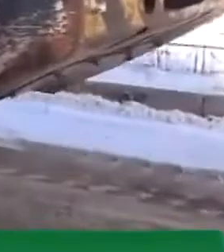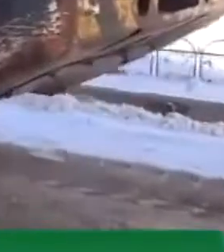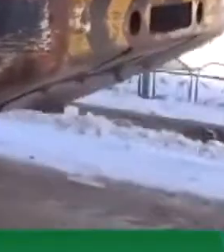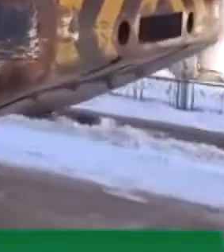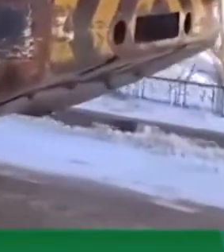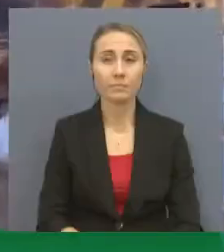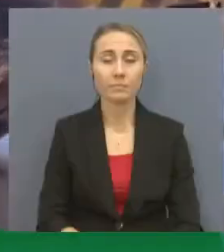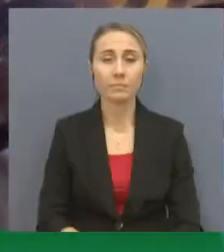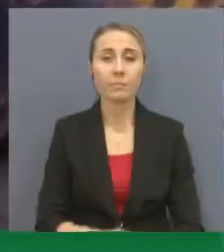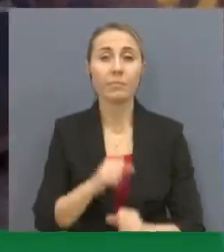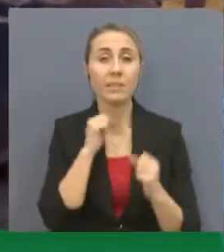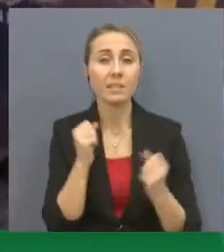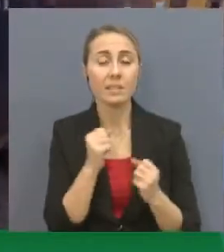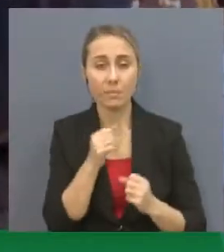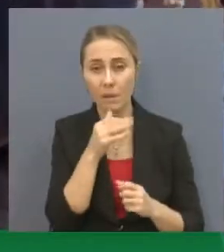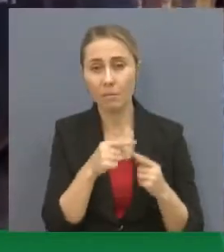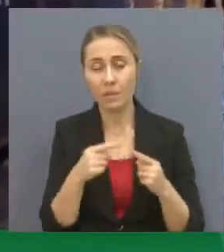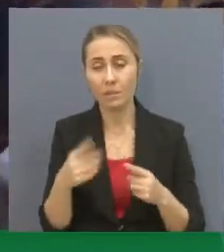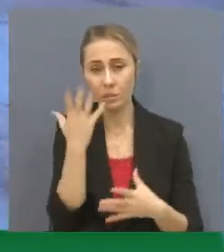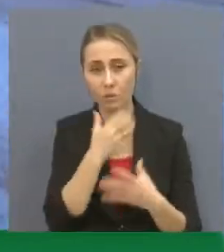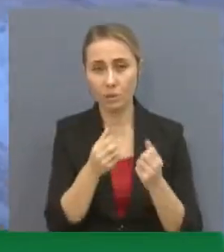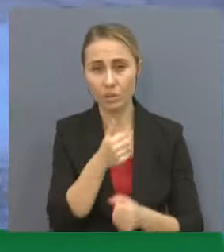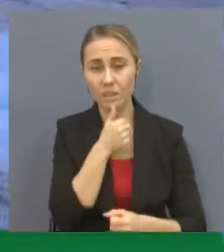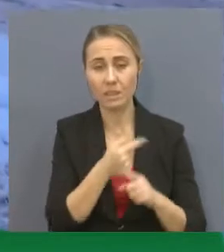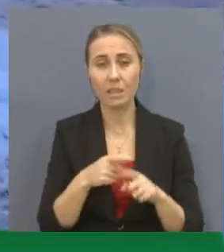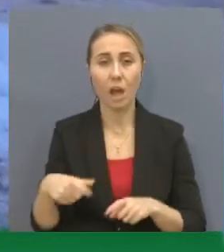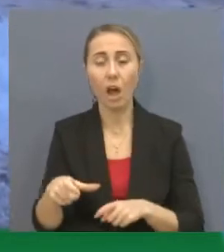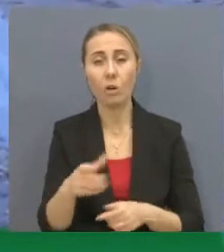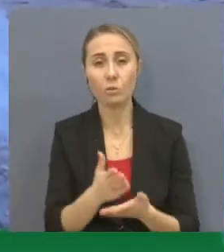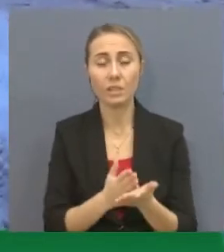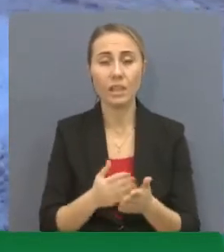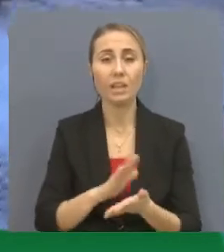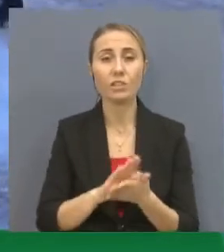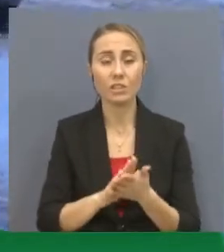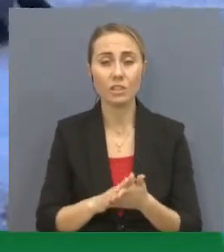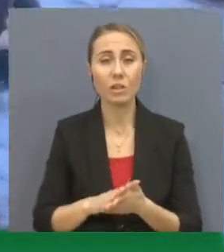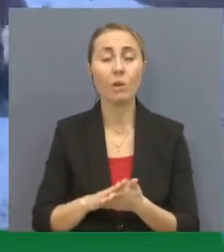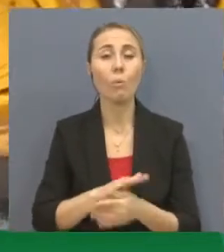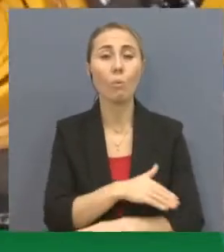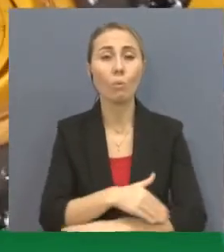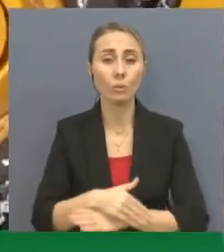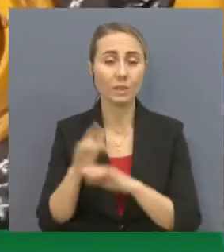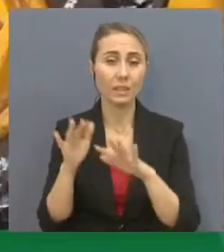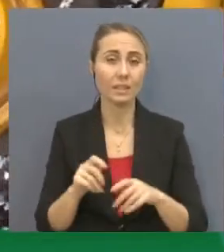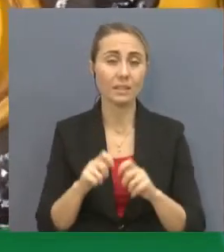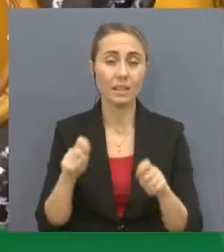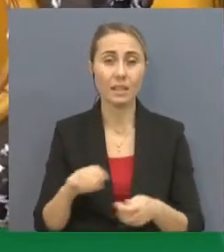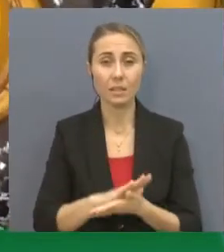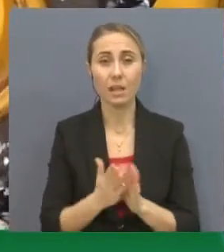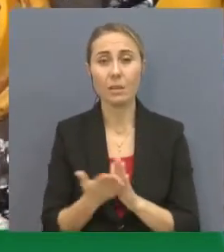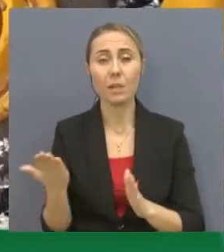зима период серьёзного испытания для дорожных служб помимо очистке улиц от снега они должны создать условия при которых